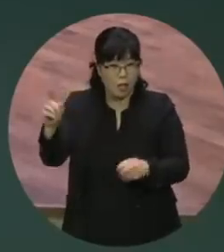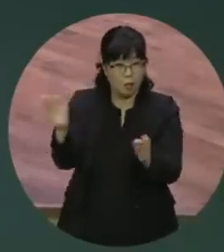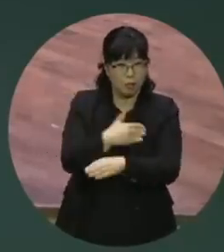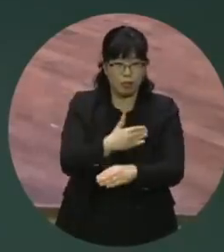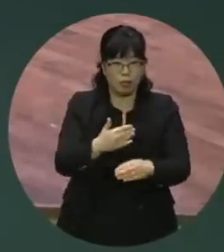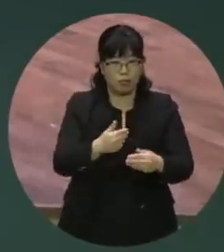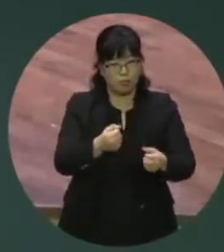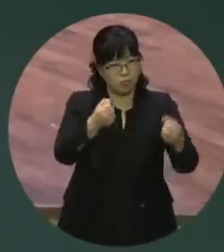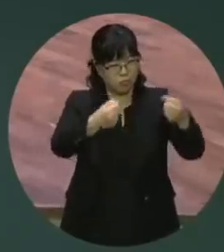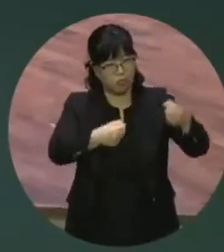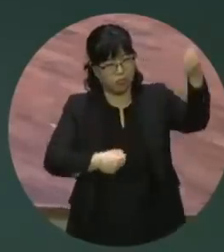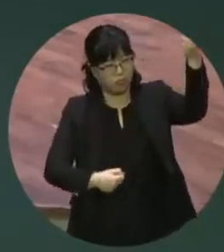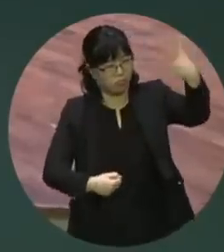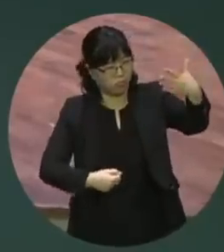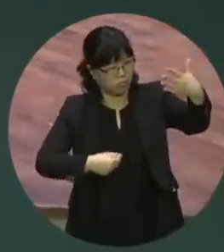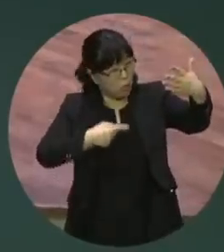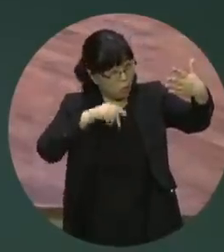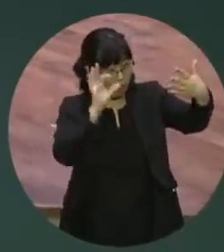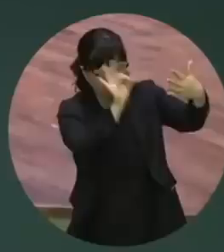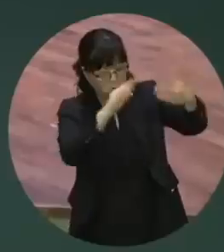시작하면 쫙 이거 볼 거예요.